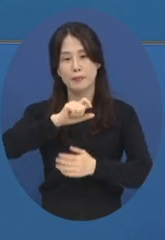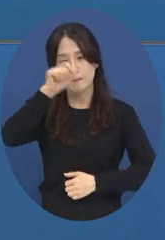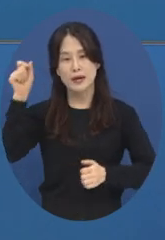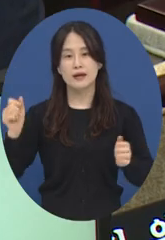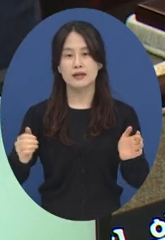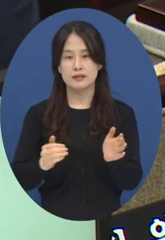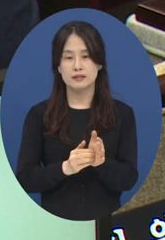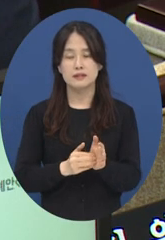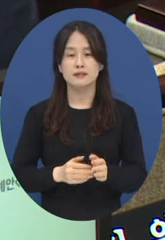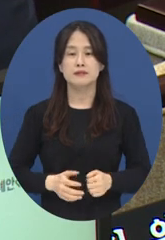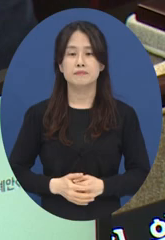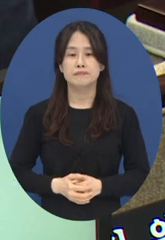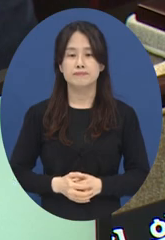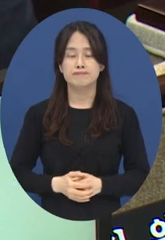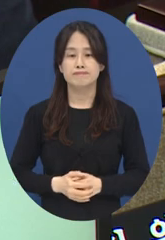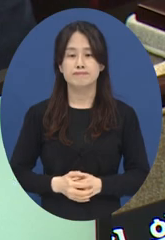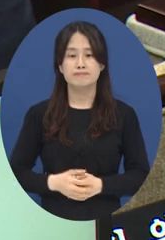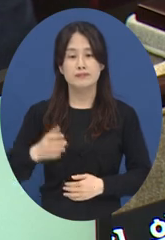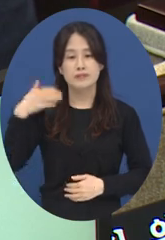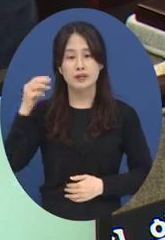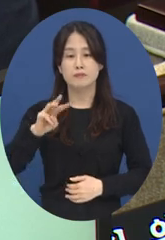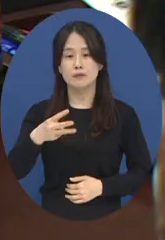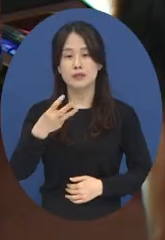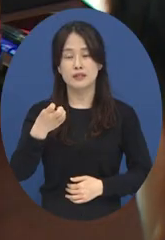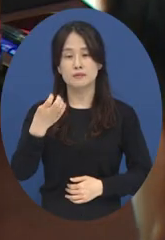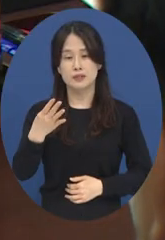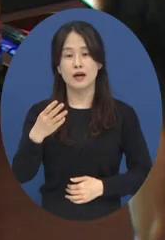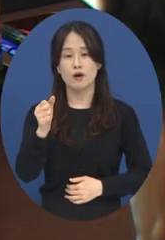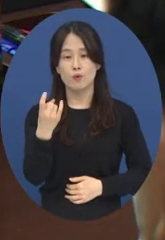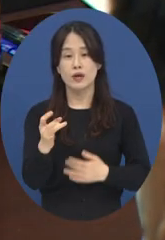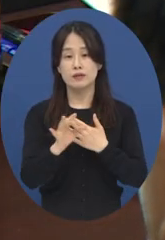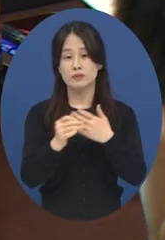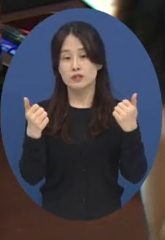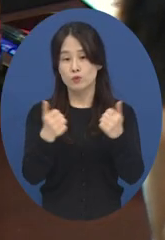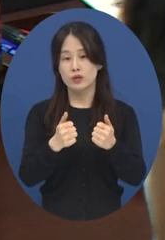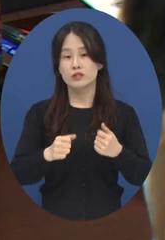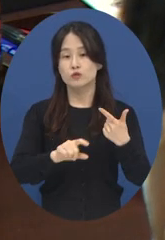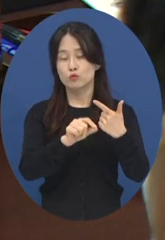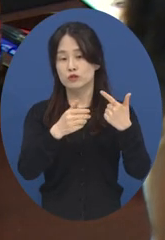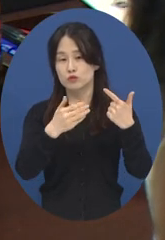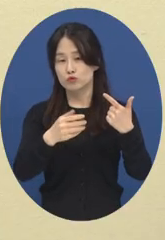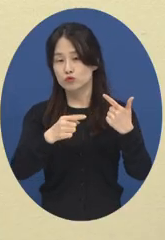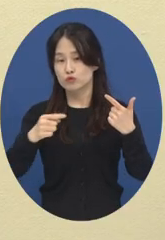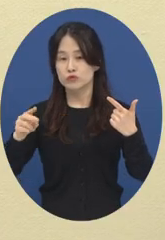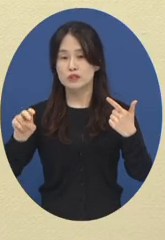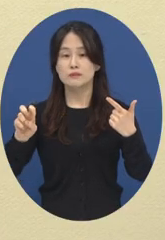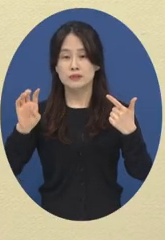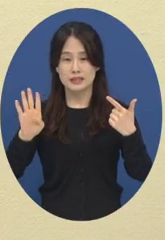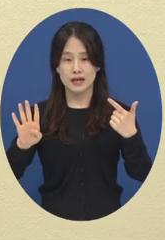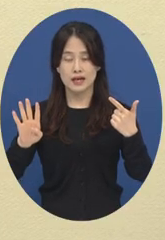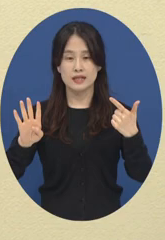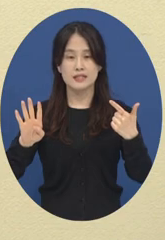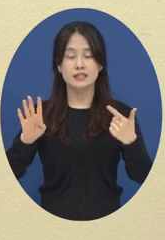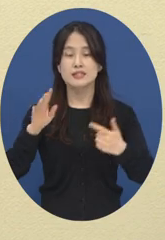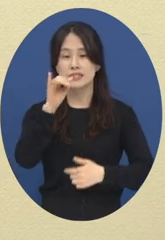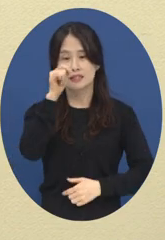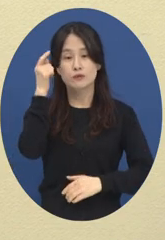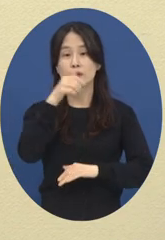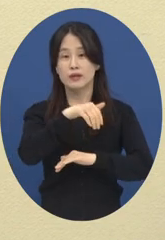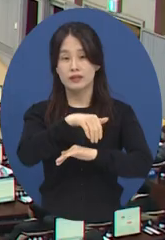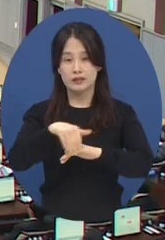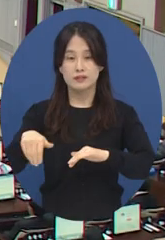됐습니다 한편 다음 제 344회 임시 에는 6월 9일부터 24일까지 열릴